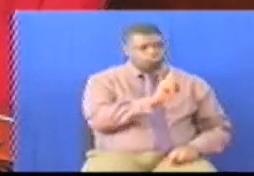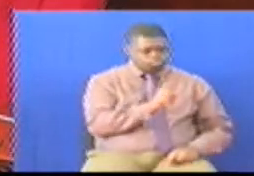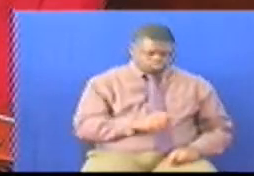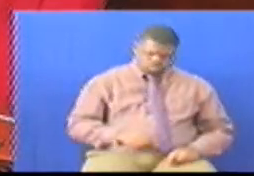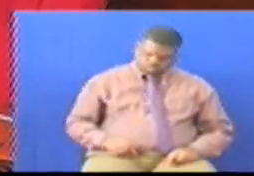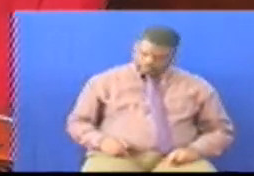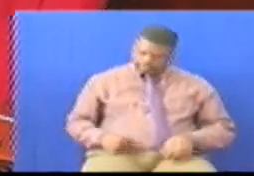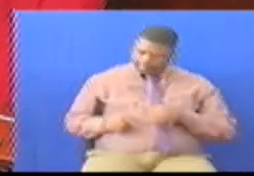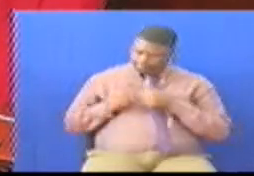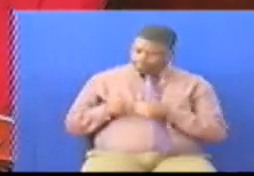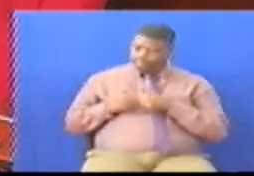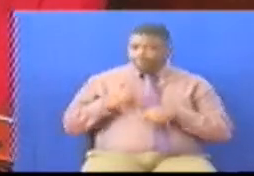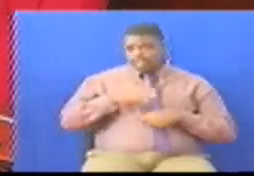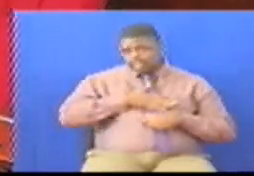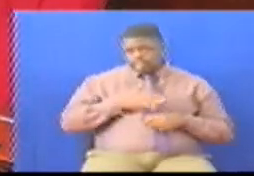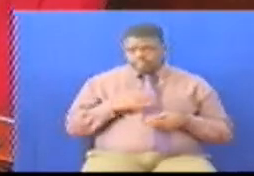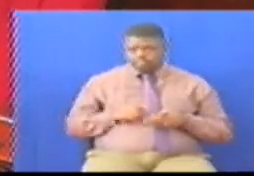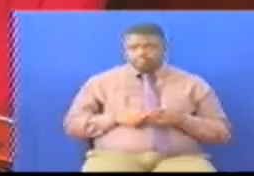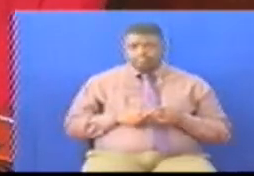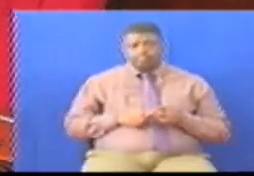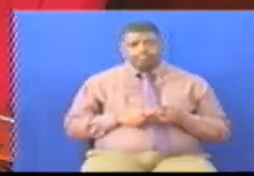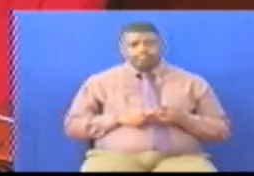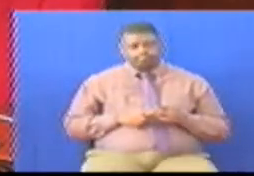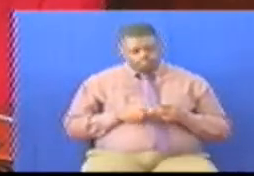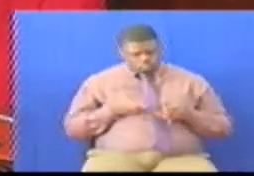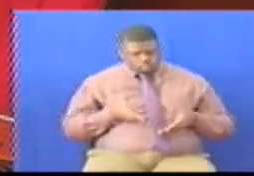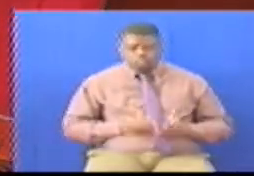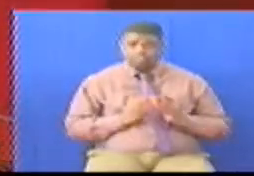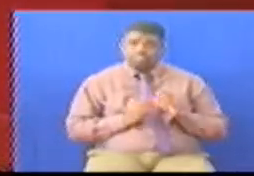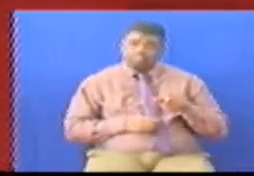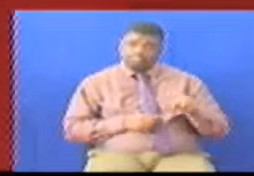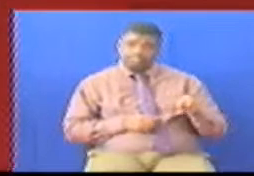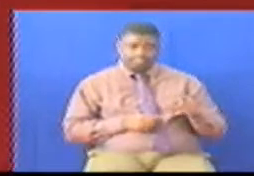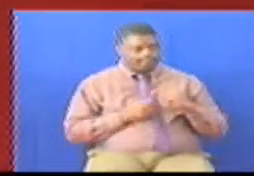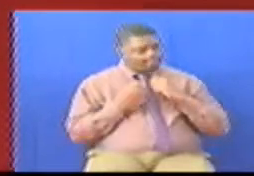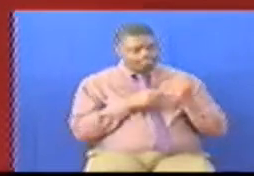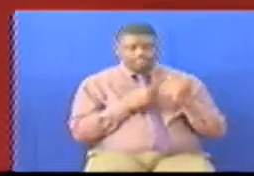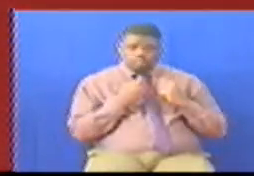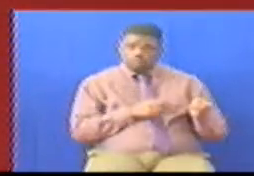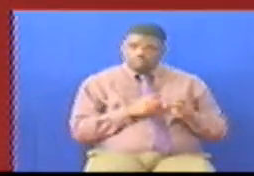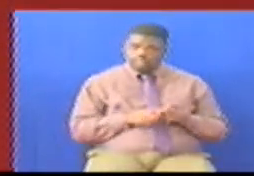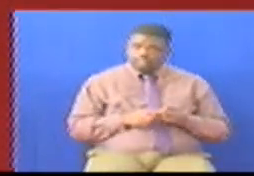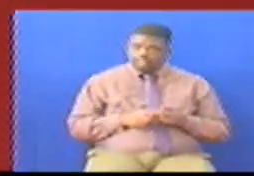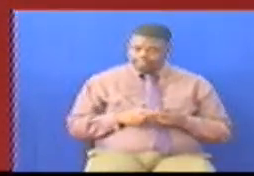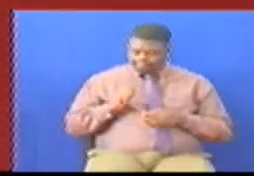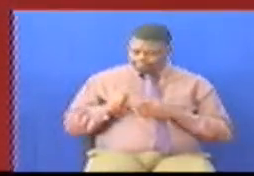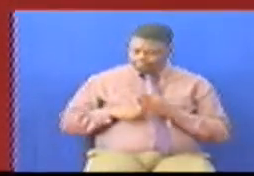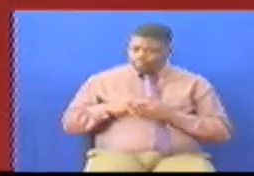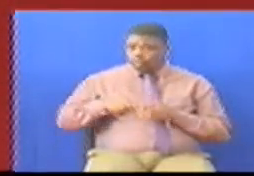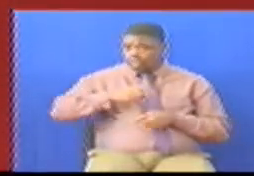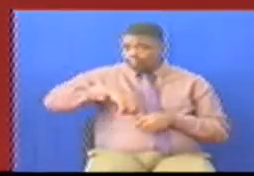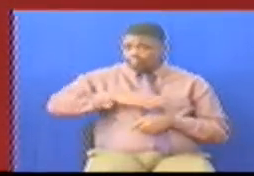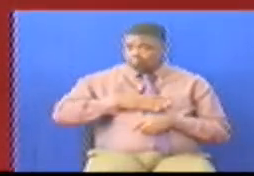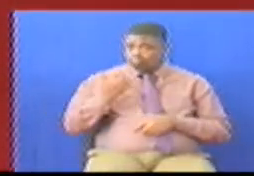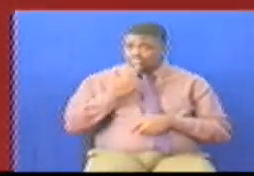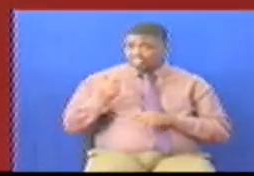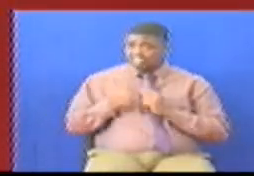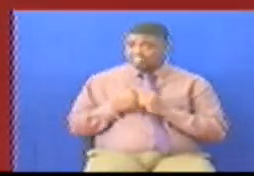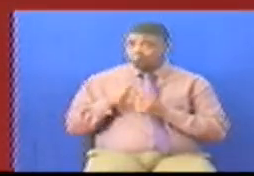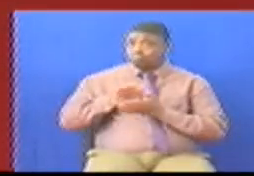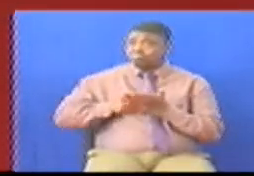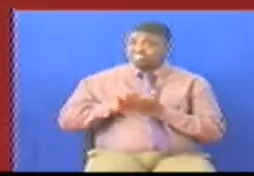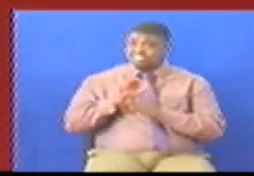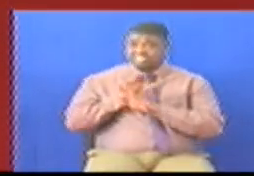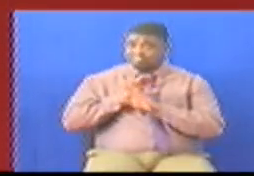Matarajio yangu, Mheshimiwa Spika, ni kwamba kuzalisha miwa na kuwa na viwanda vyetu hapa Tanzania ni jambo la msingi kabisa